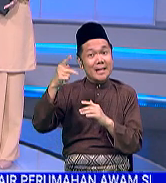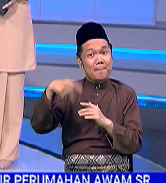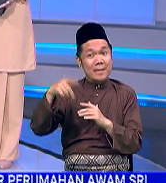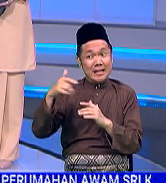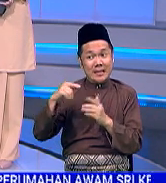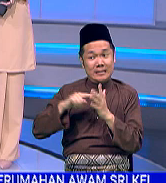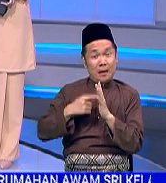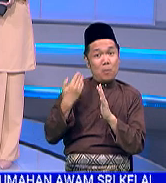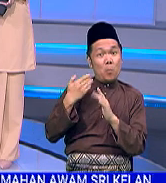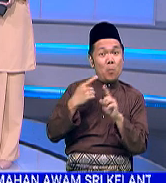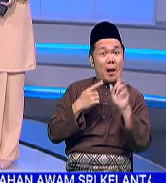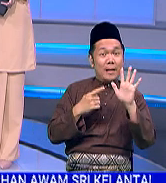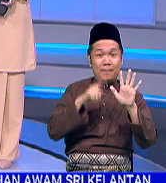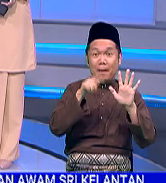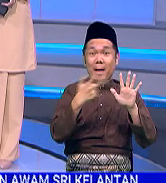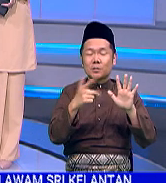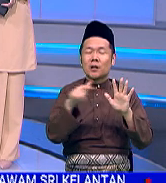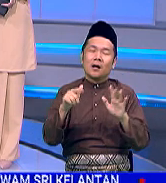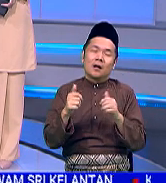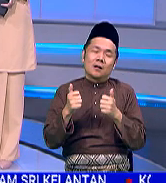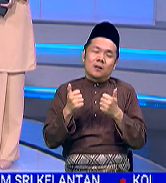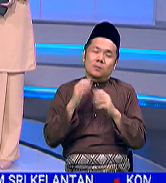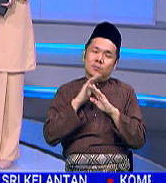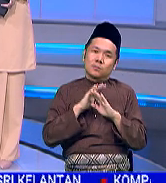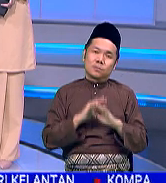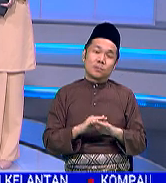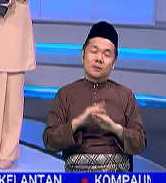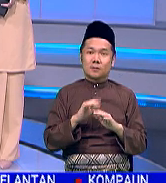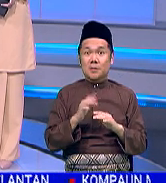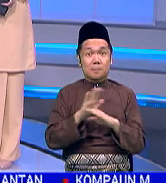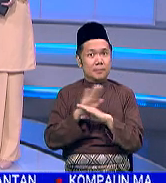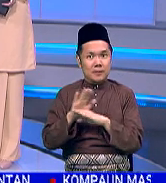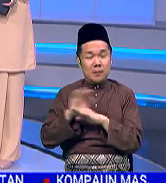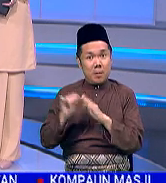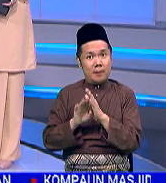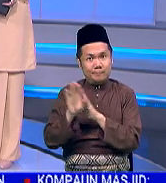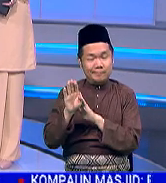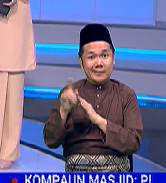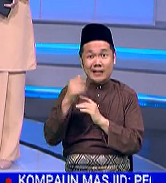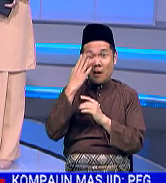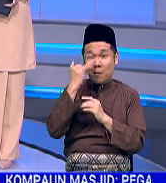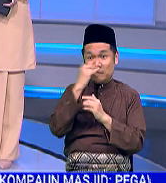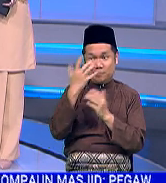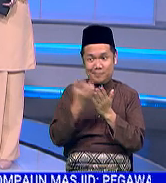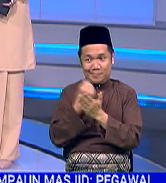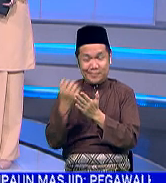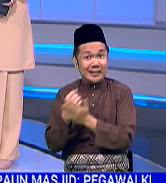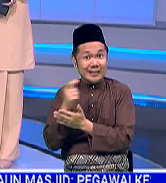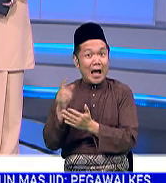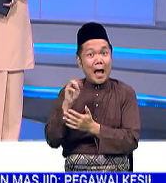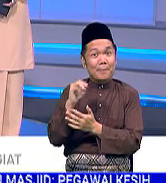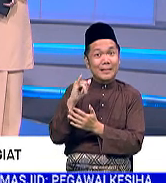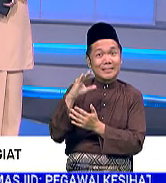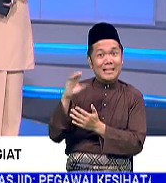sejak 5 Mac lalu memberikan kelegaan kepada pemain industri. Peluang keemasan itu digunakan sebaiknya penganjur